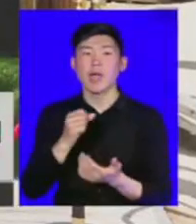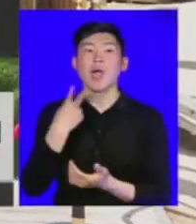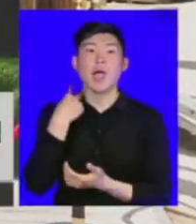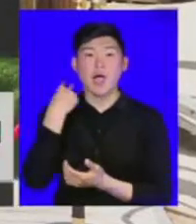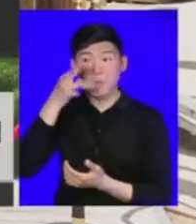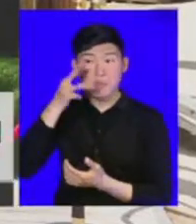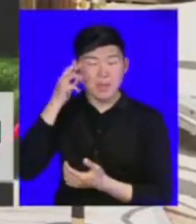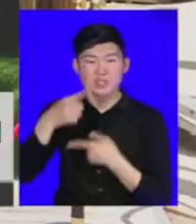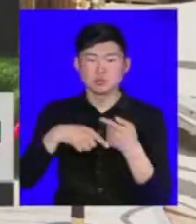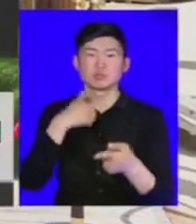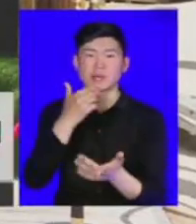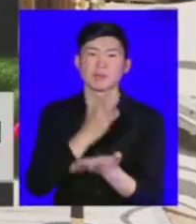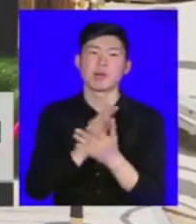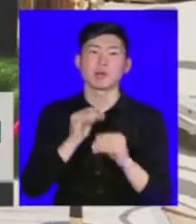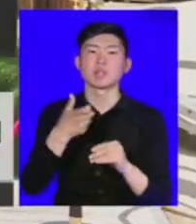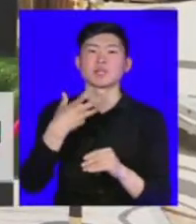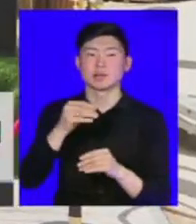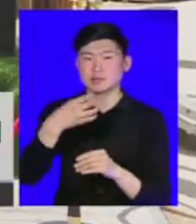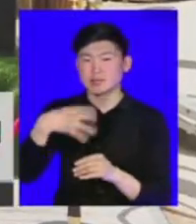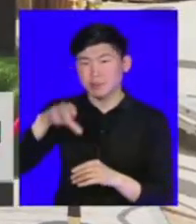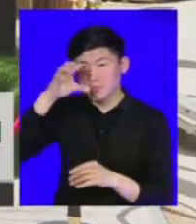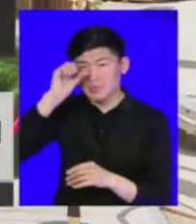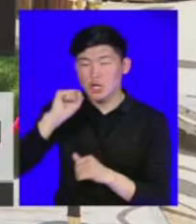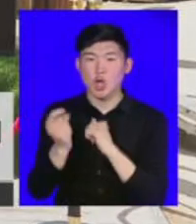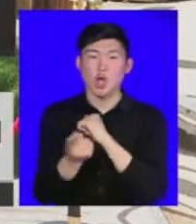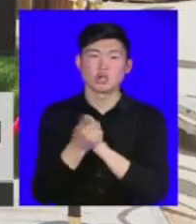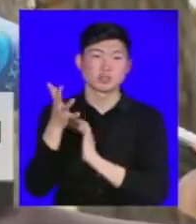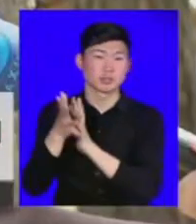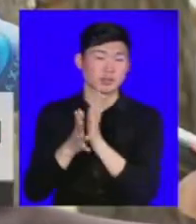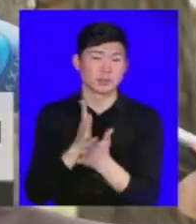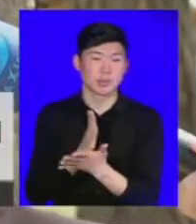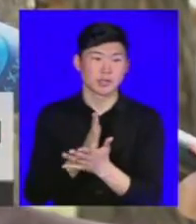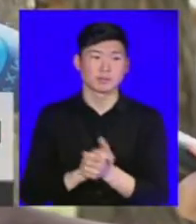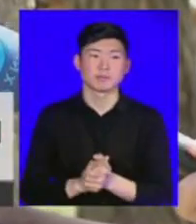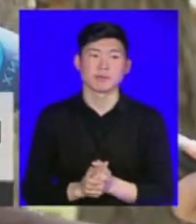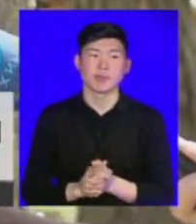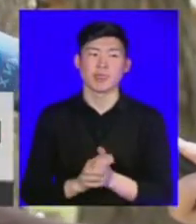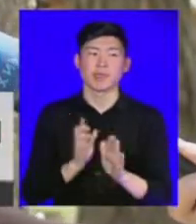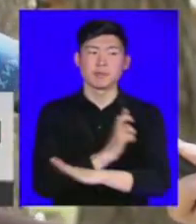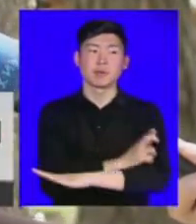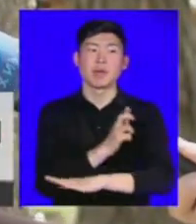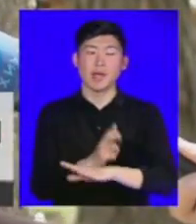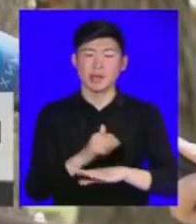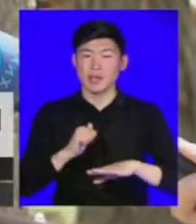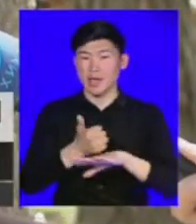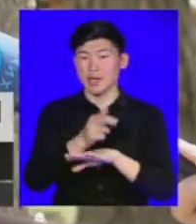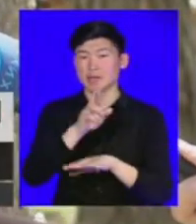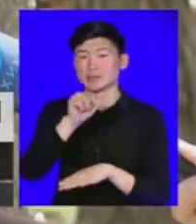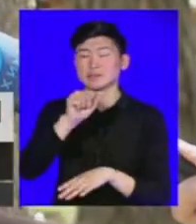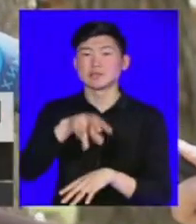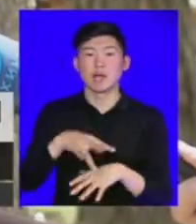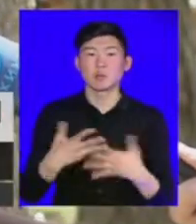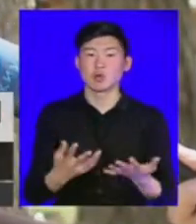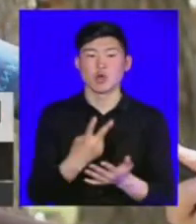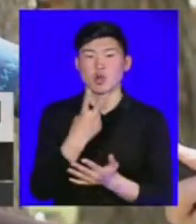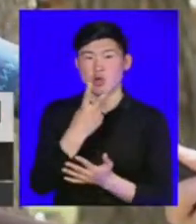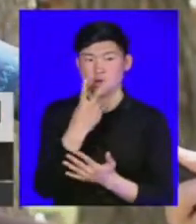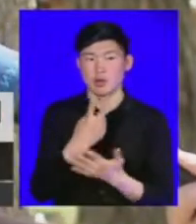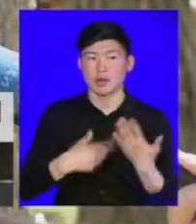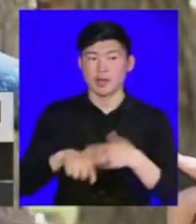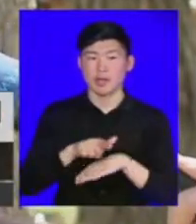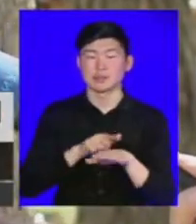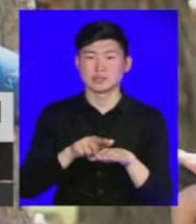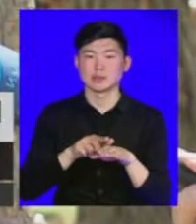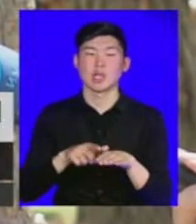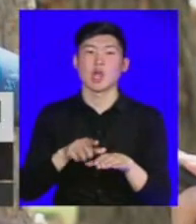давуу тал болно гэдгийг салбарын сайд онцоллоо. Байгаль орчин аялал жуулчлалын яамн дээр бол одоо хоёр газрын дарга орондоо гарсан